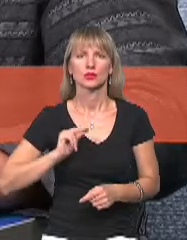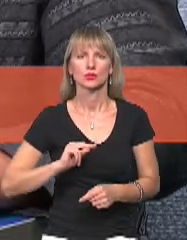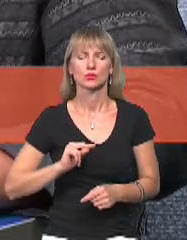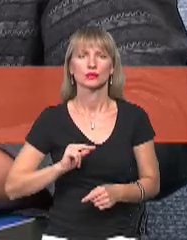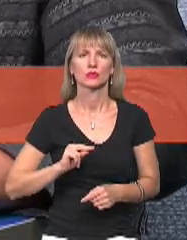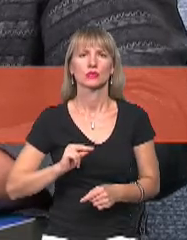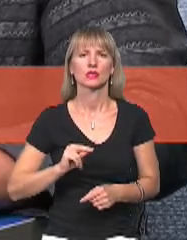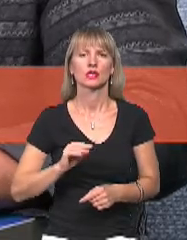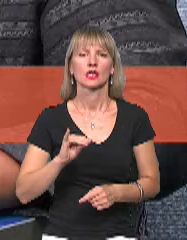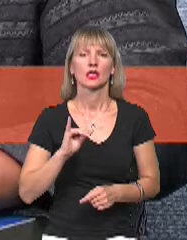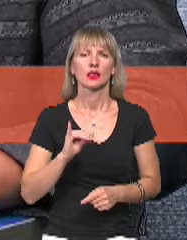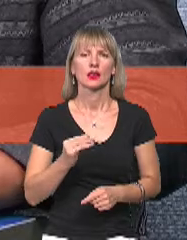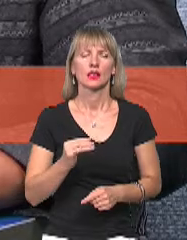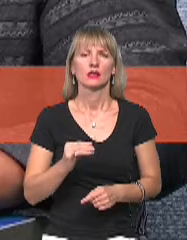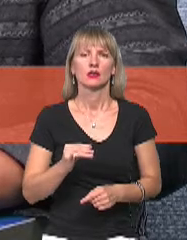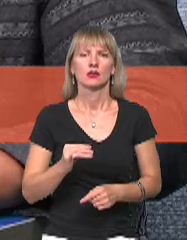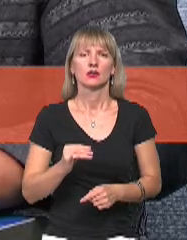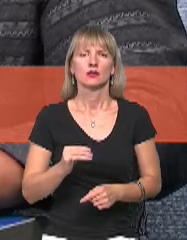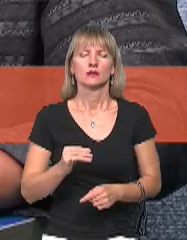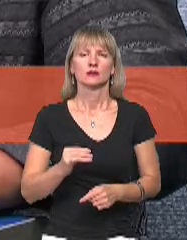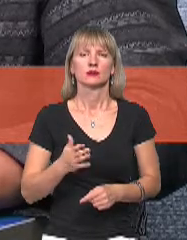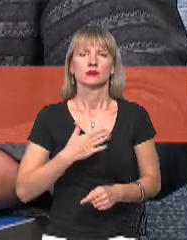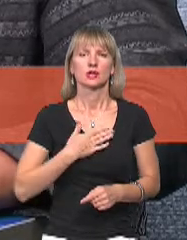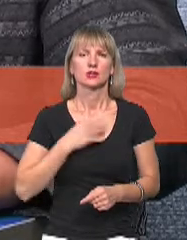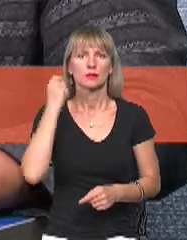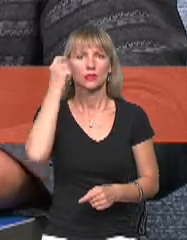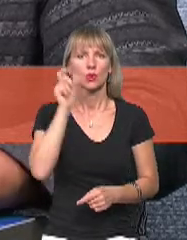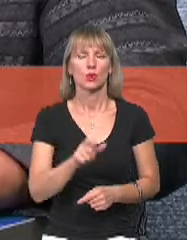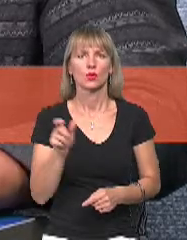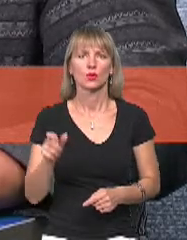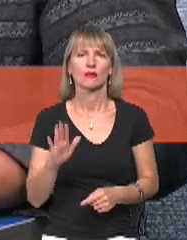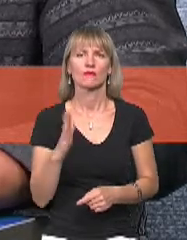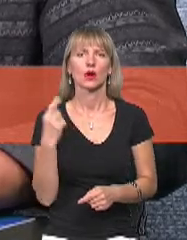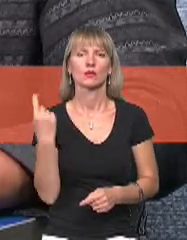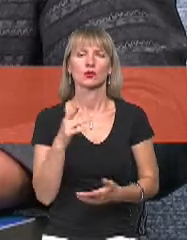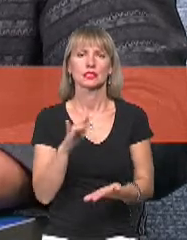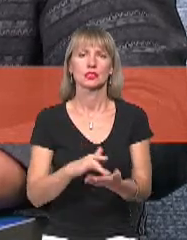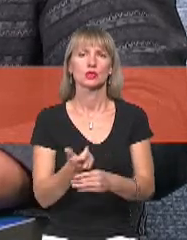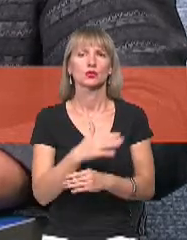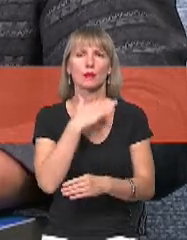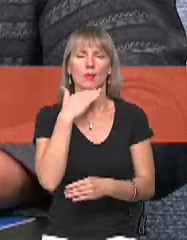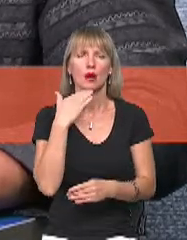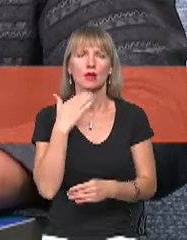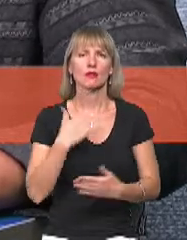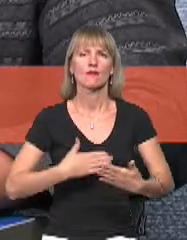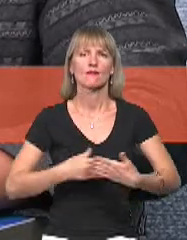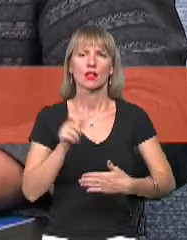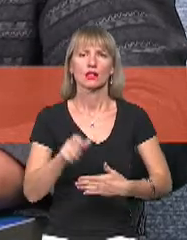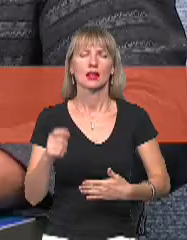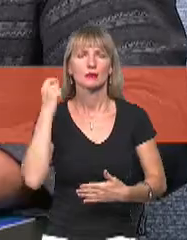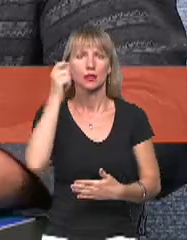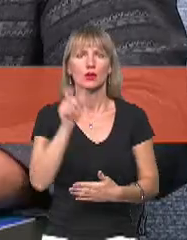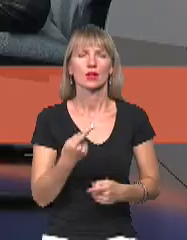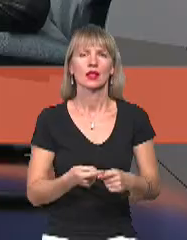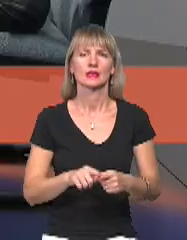працюють і наші психологи. В обласному центрі дуже багато волонтерів-психологів.